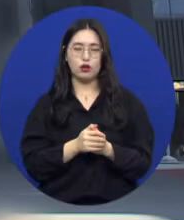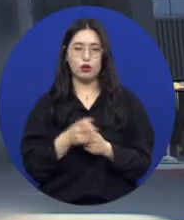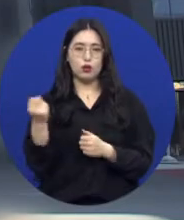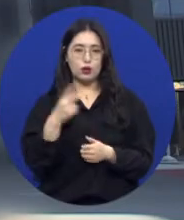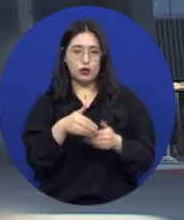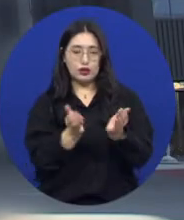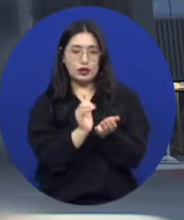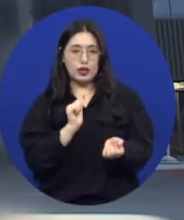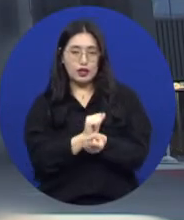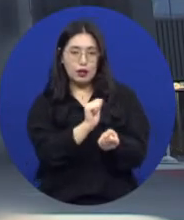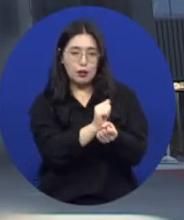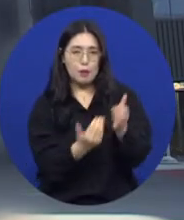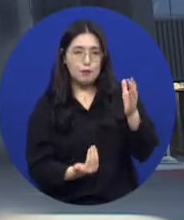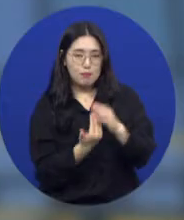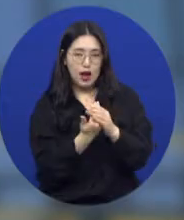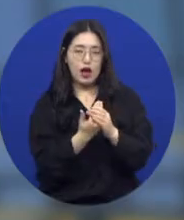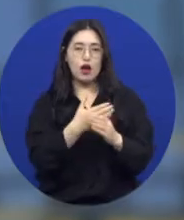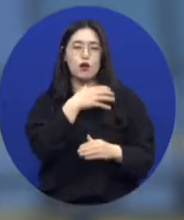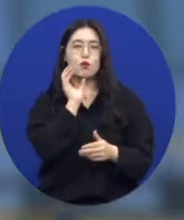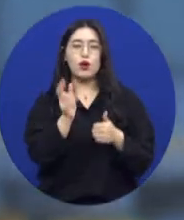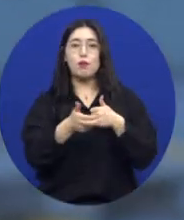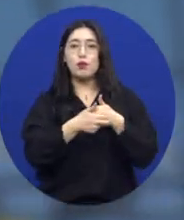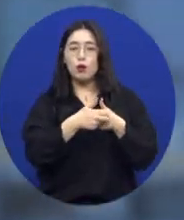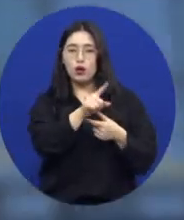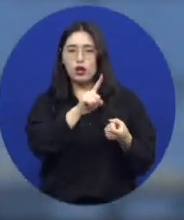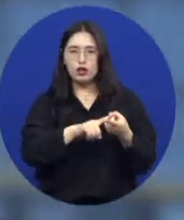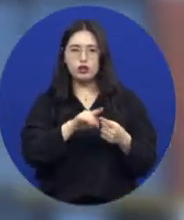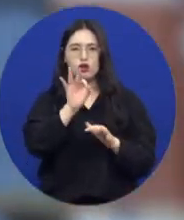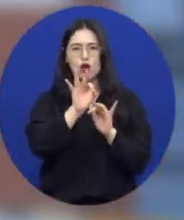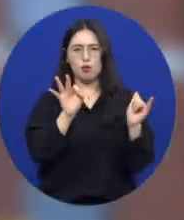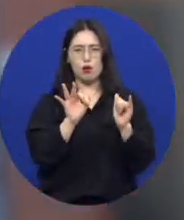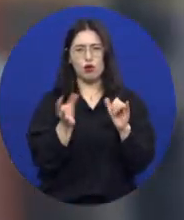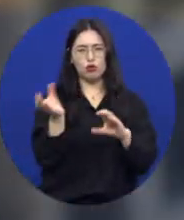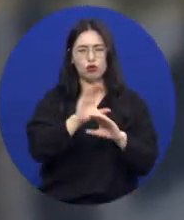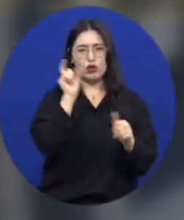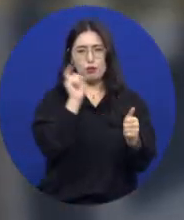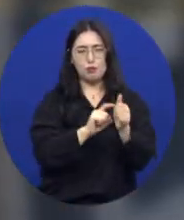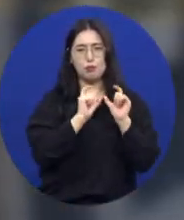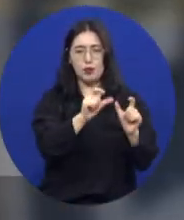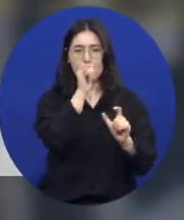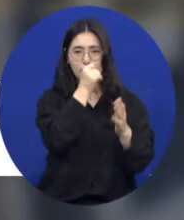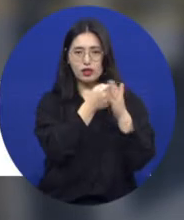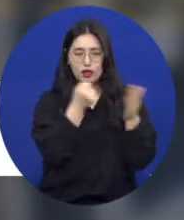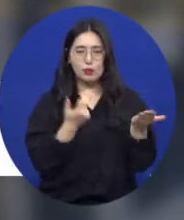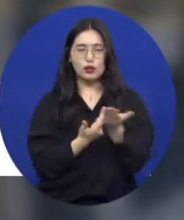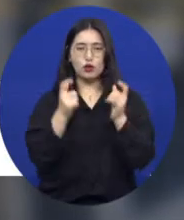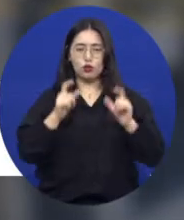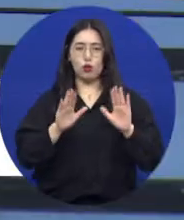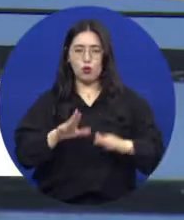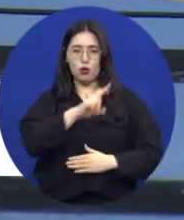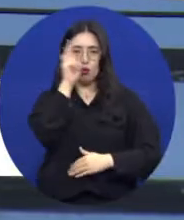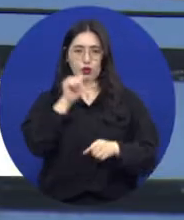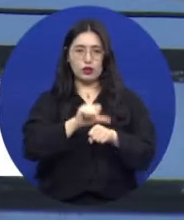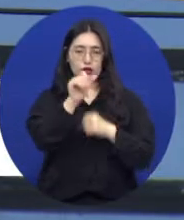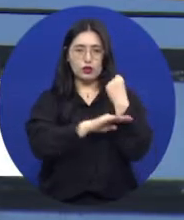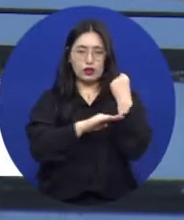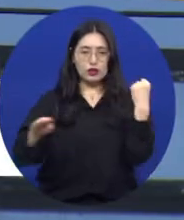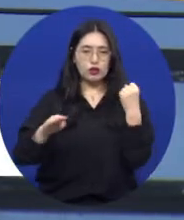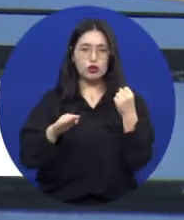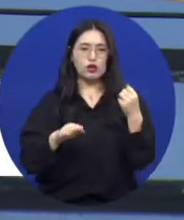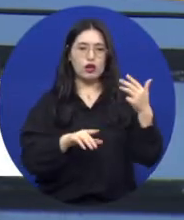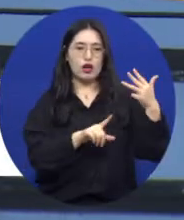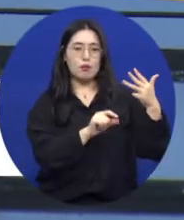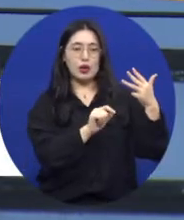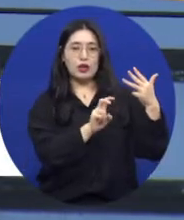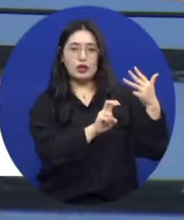집단 감염이 발생한 제주시 요양병원에서 도 10명이 추가 확진 판정을 받는 등 최초의 선언으로 5시까지 지난 8월